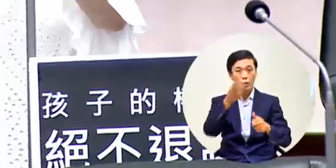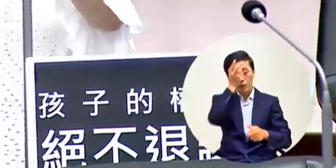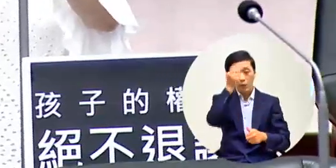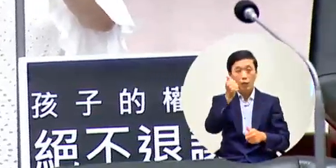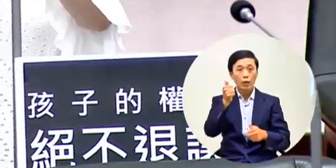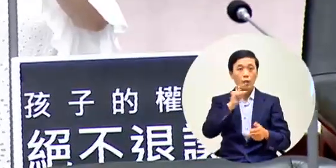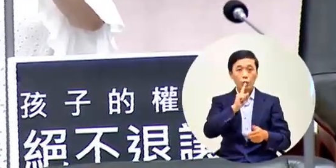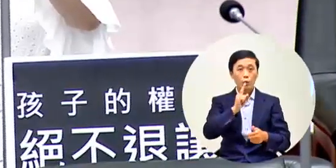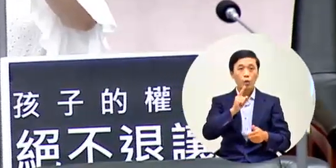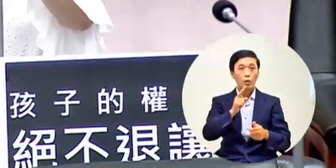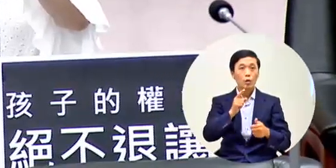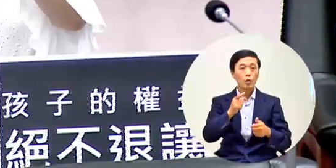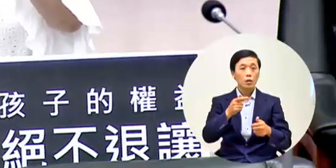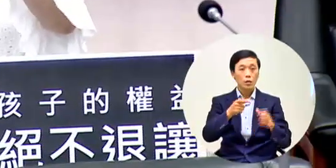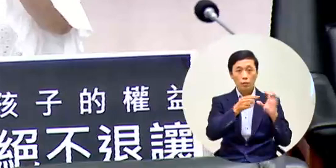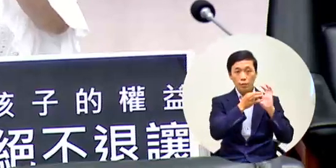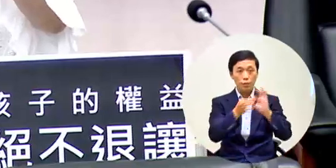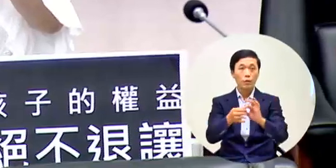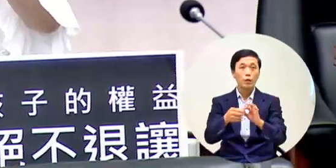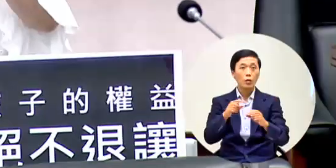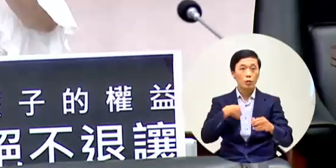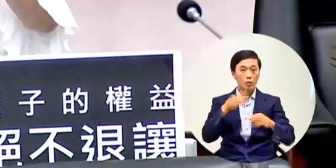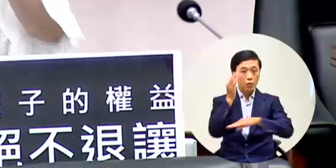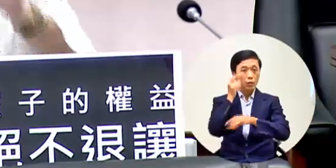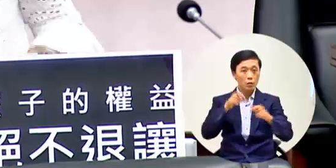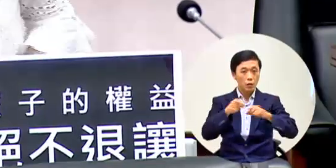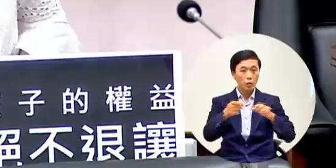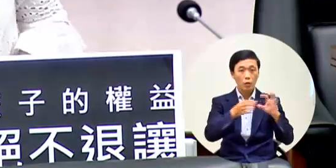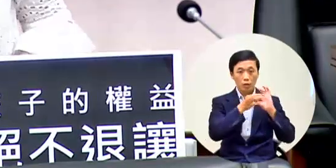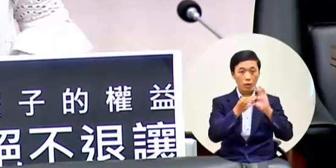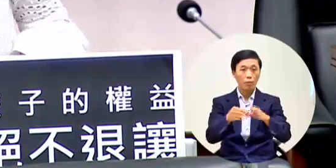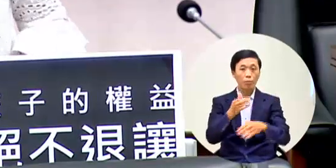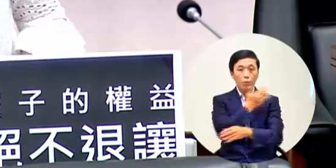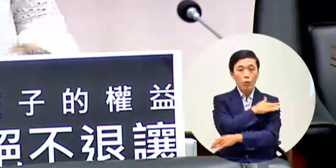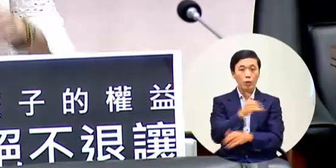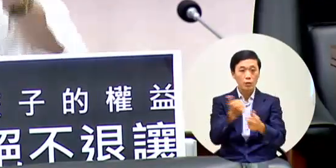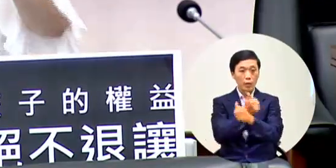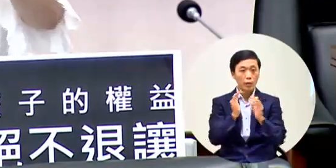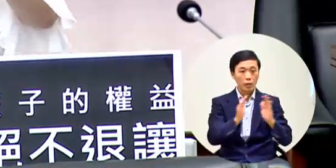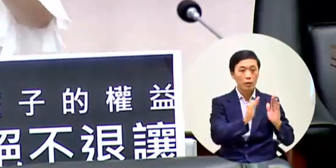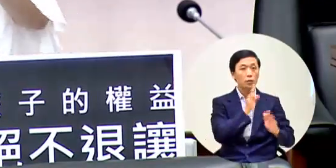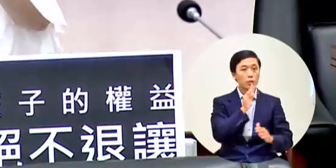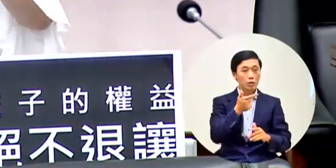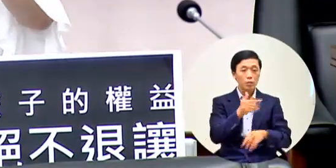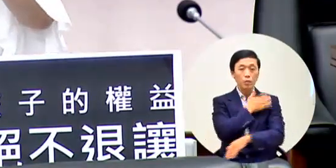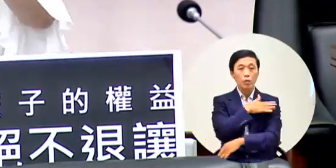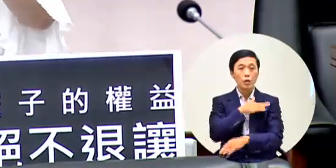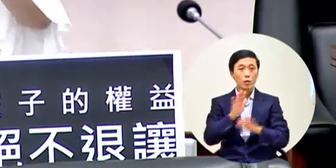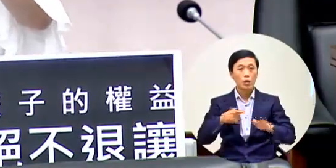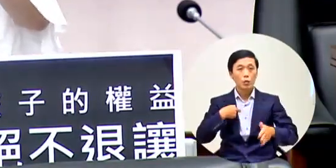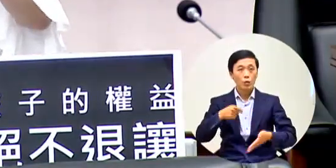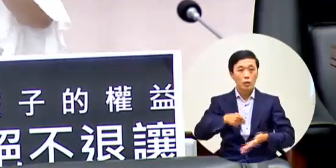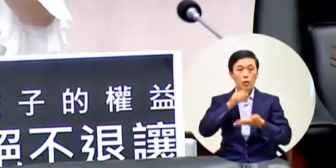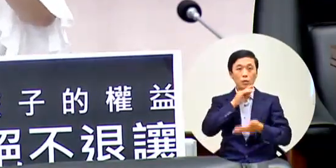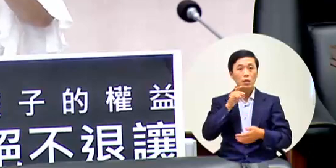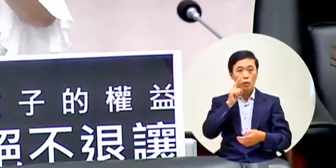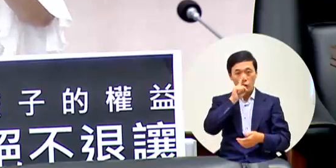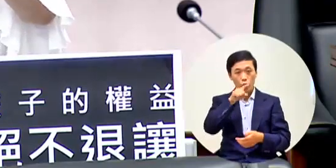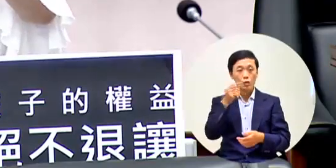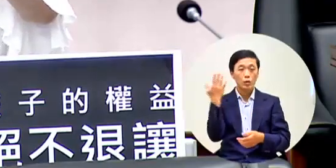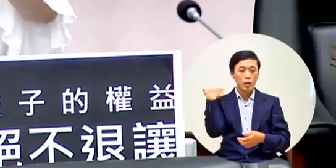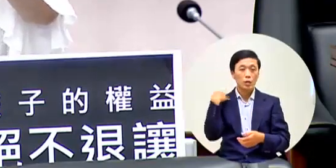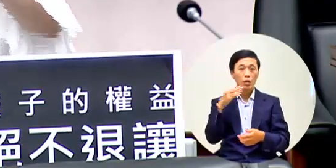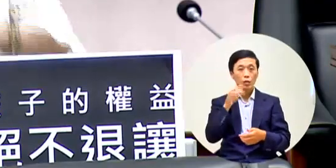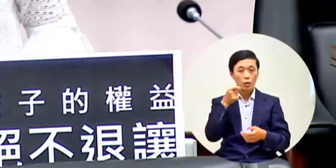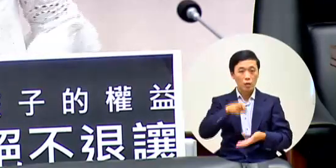是延续的哈，不管是不是代理，所以今天我要讲的几个议题其实都是旧议题，但是都